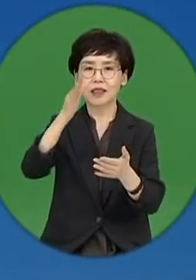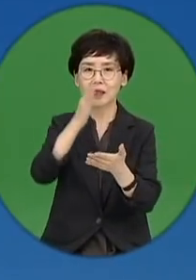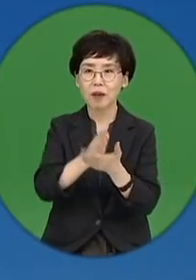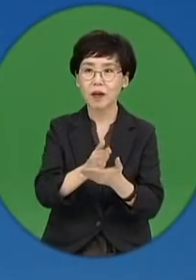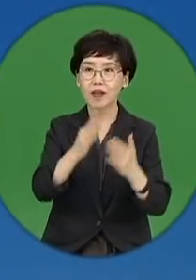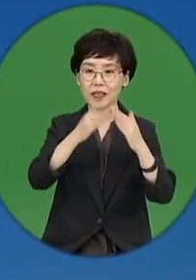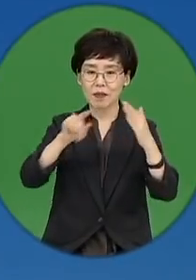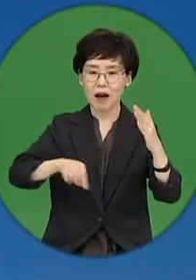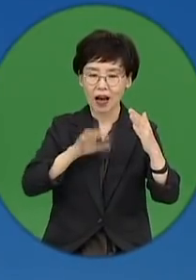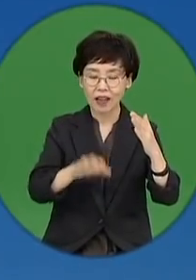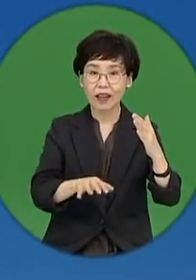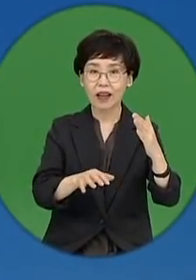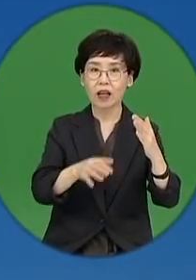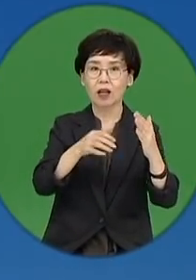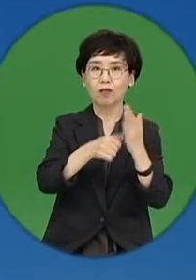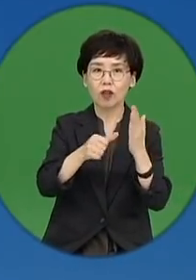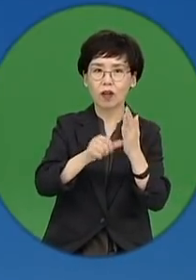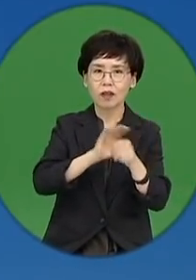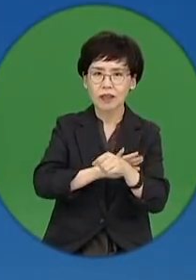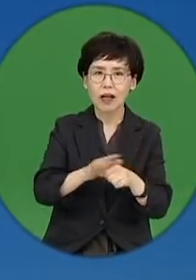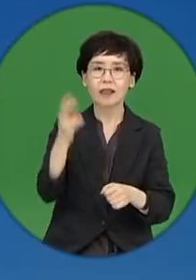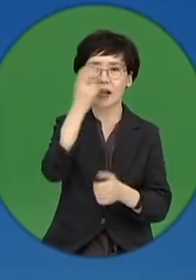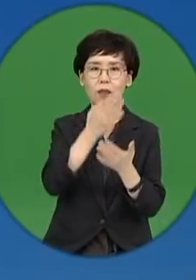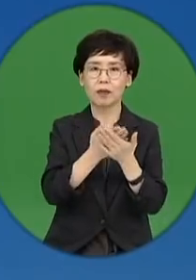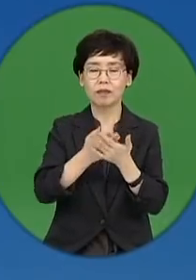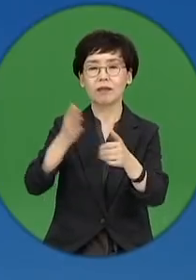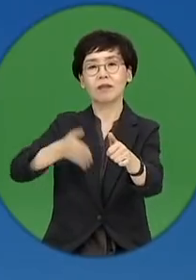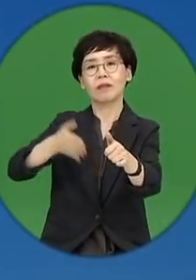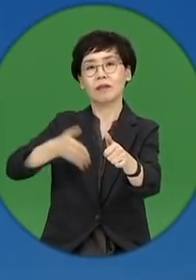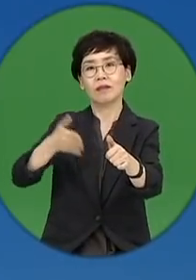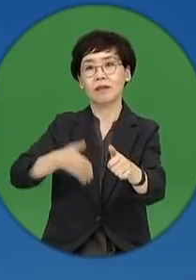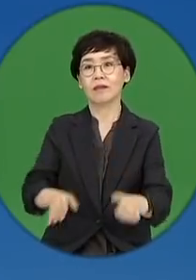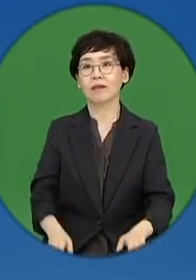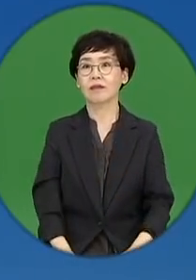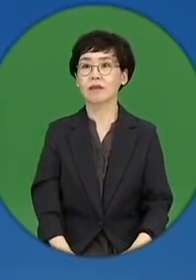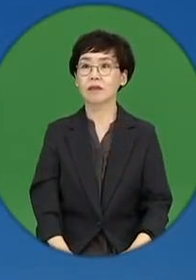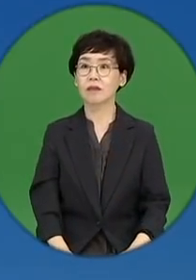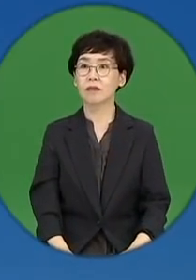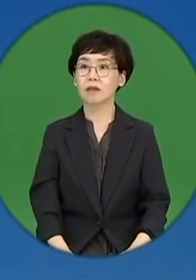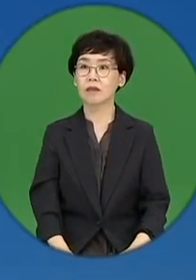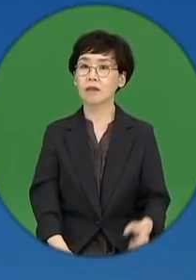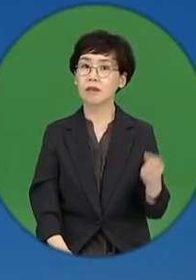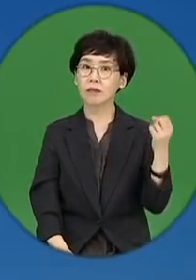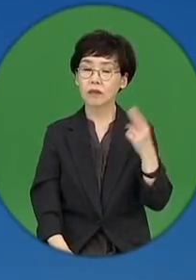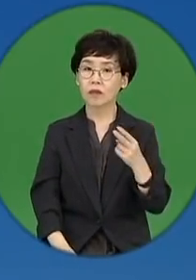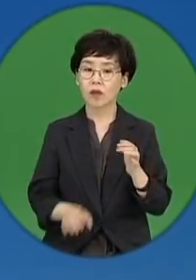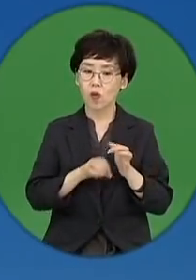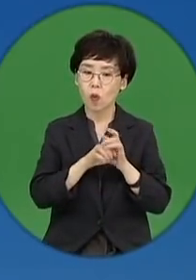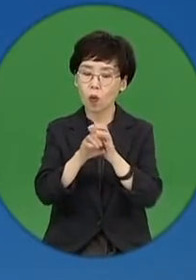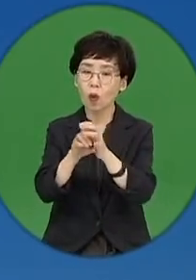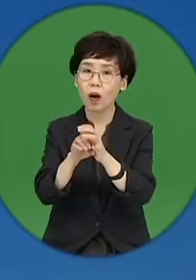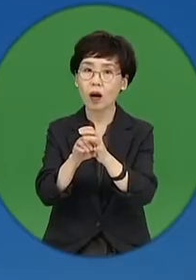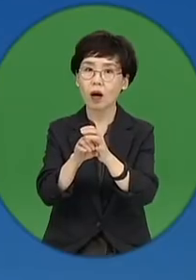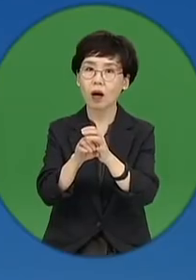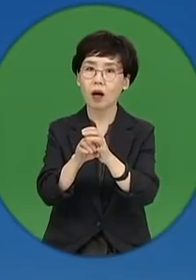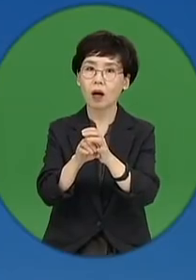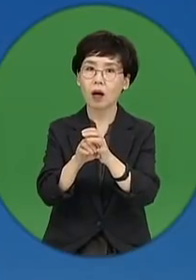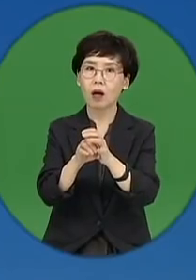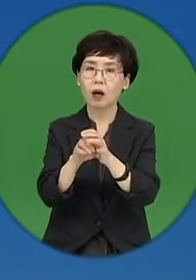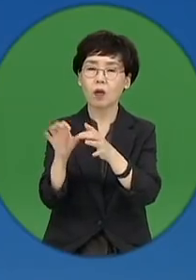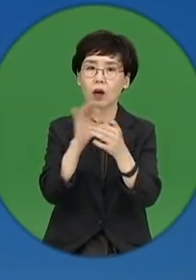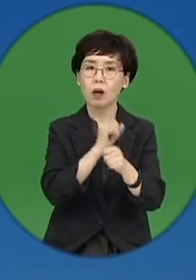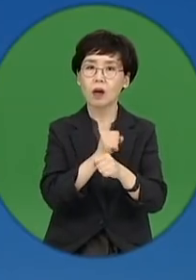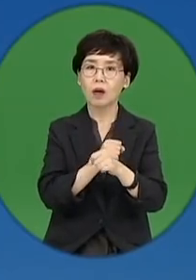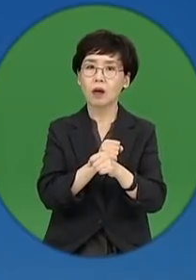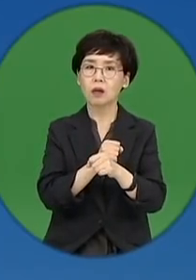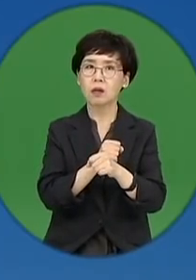단속 잘, 집안에 있는 물건 잘 단속해 주실 것을 꼭 부탁드리고 싶습니다. 그리고 예. 코로나와 관련해서 이렇게 바람이 세게 불면